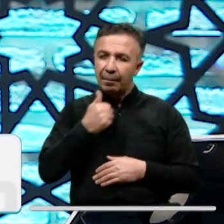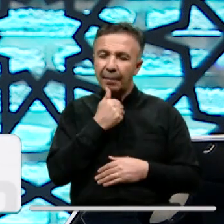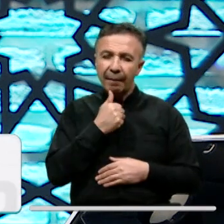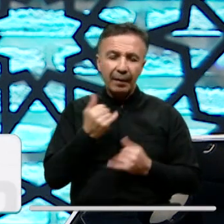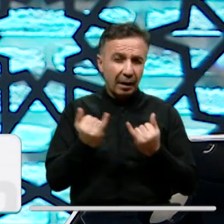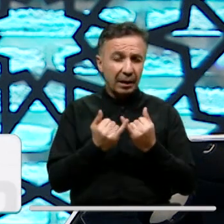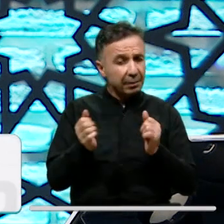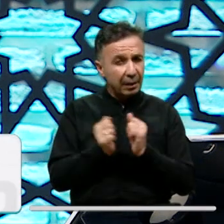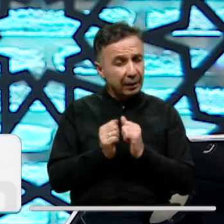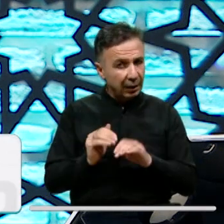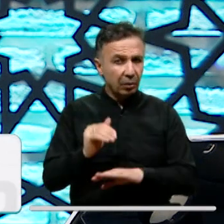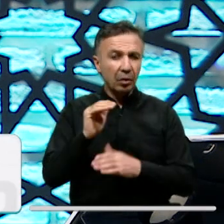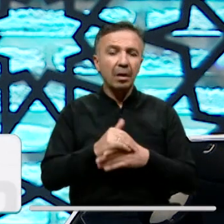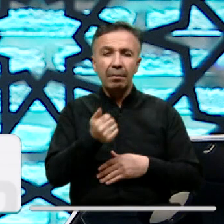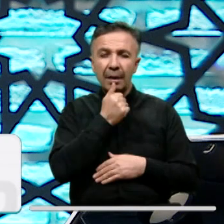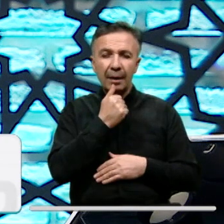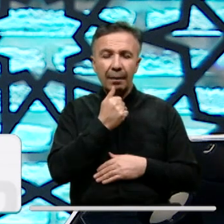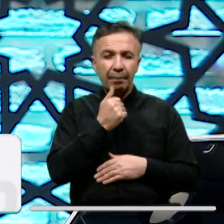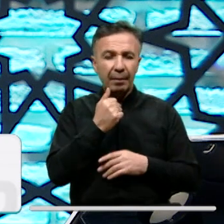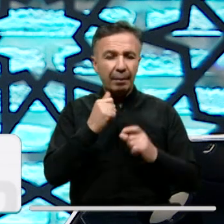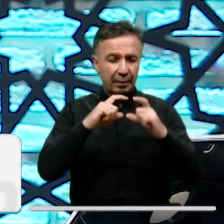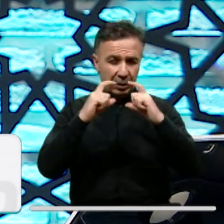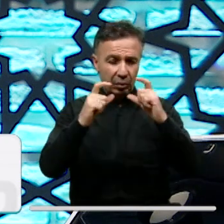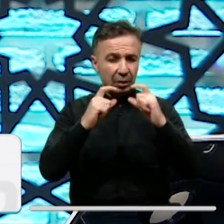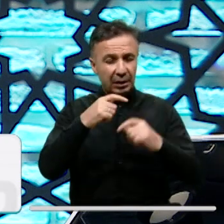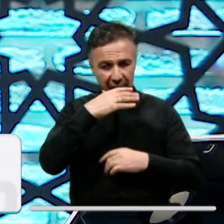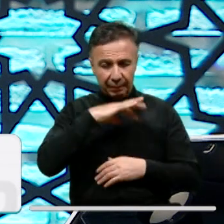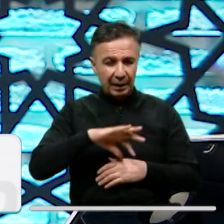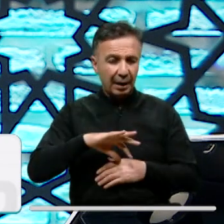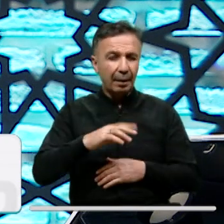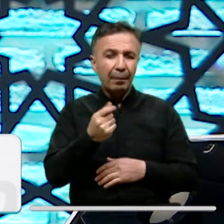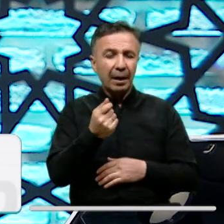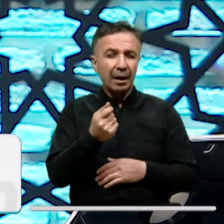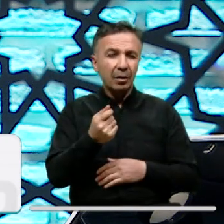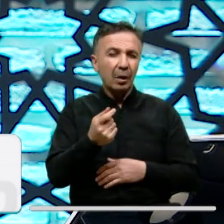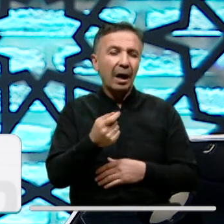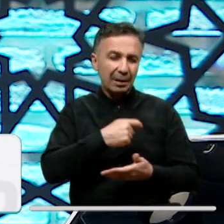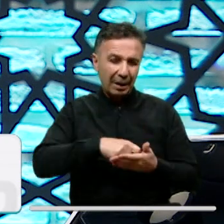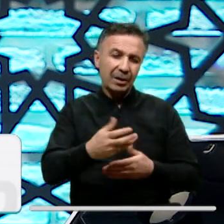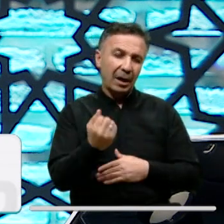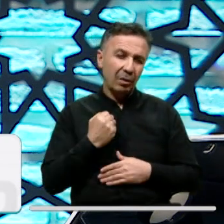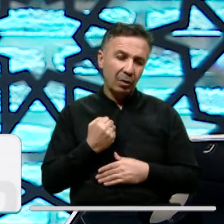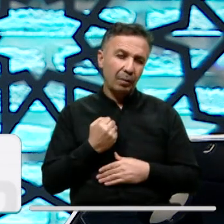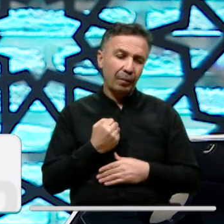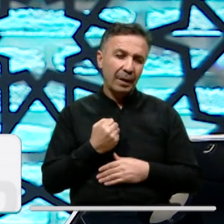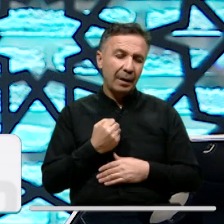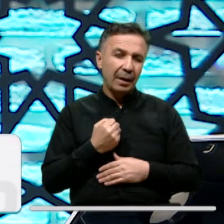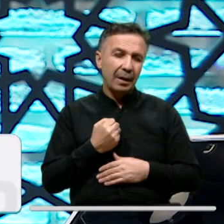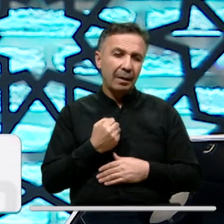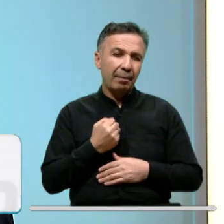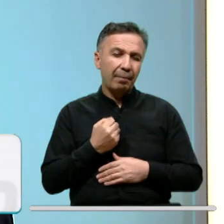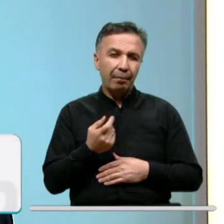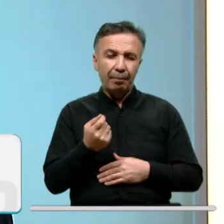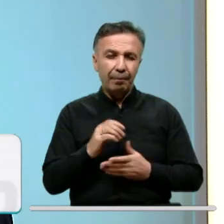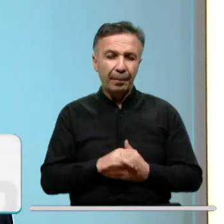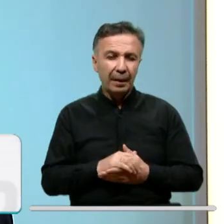beraber yaşıyor. Babam sigortadan emekli fakat çok azalıyor demiş. Deprem mağdurları, maddi durumları da iyi değil. Hal böyleyken